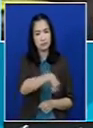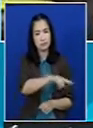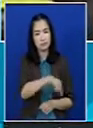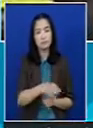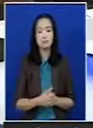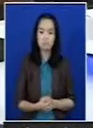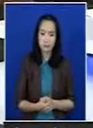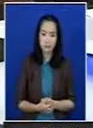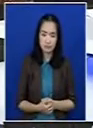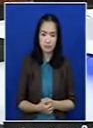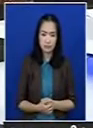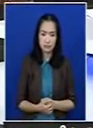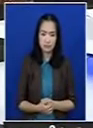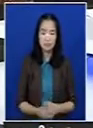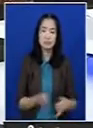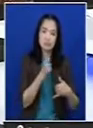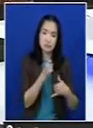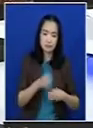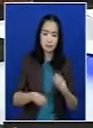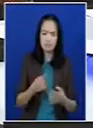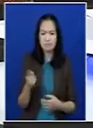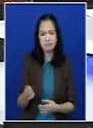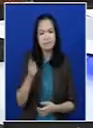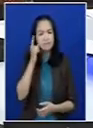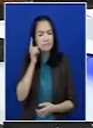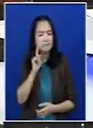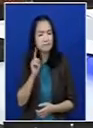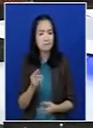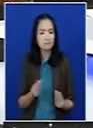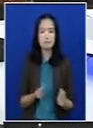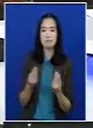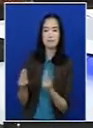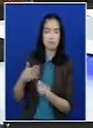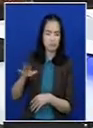ากนัยยะภายใต้คำสัมภาษณ์กับสื่อแล้วก็ดูว่าน่าจะยกให้กับ